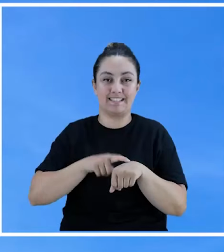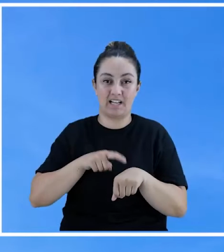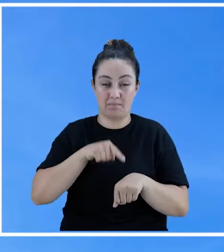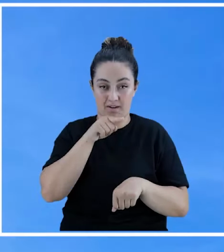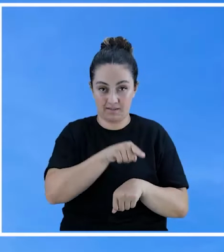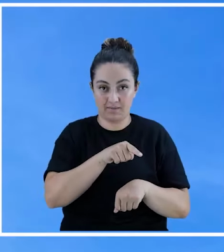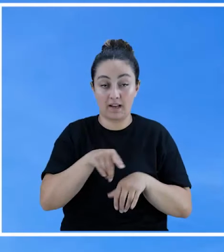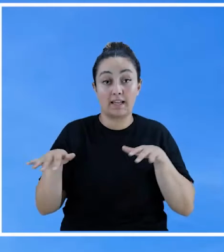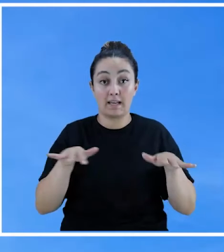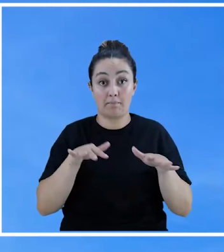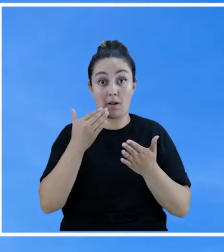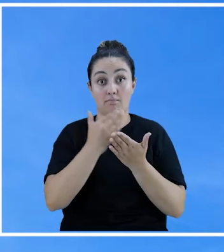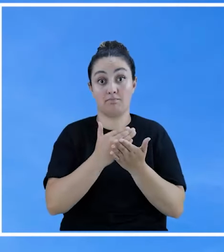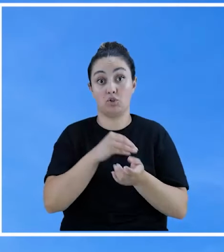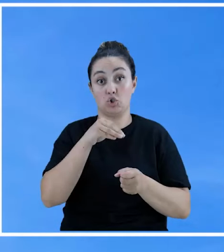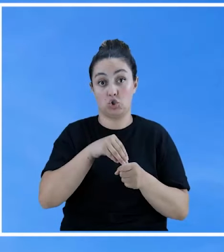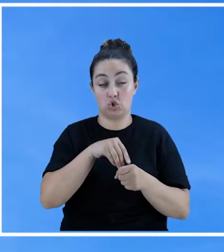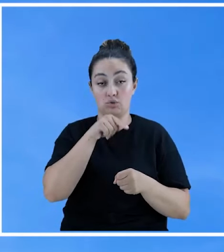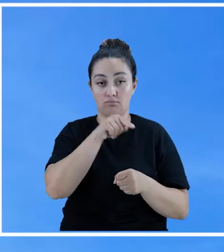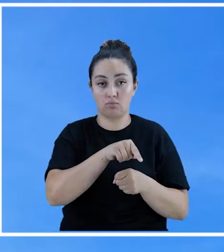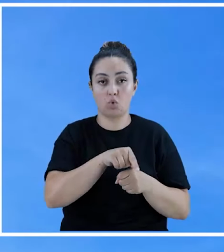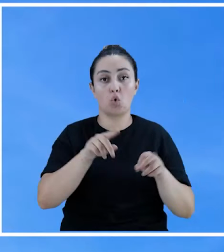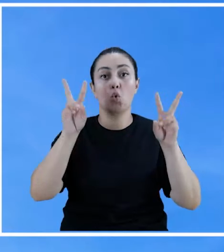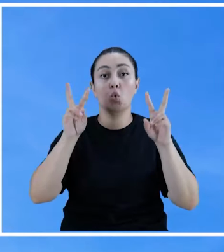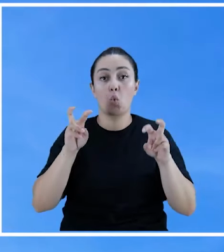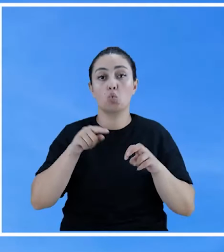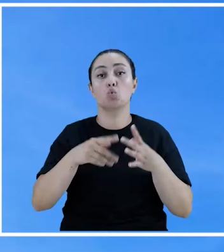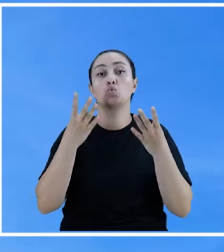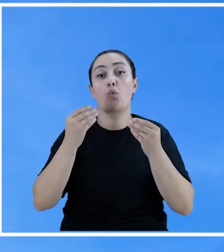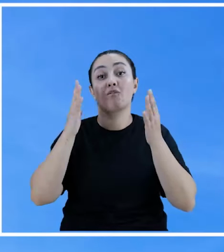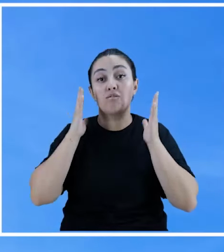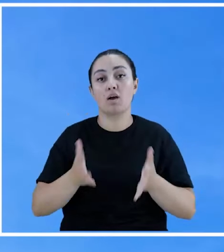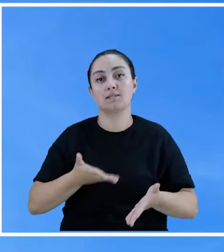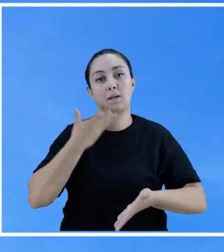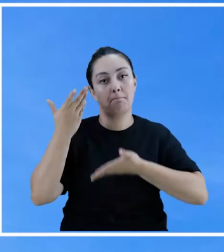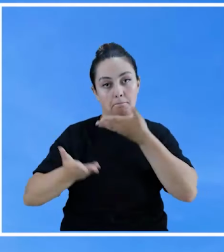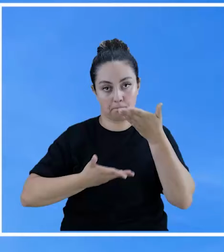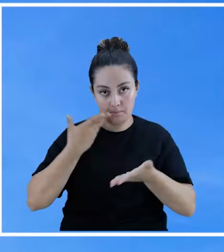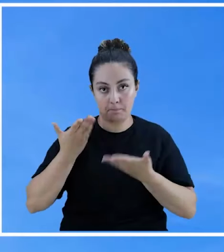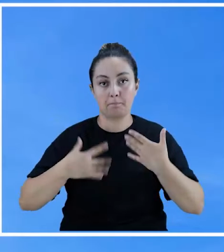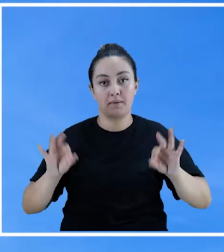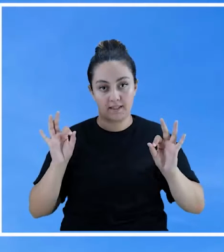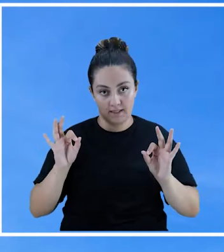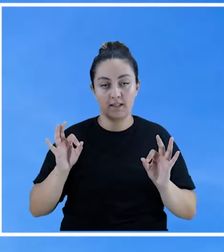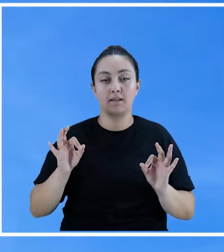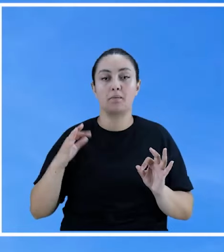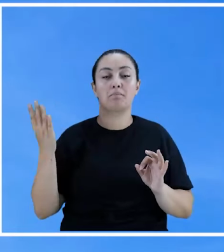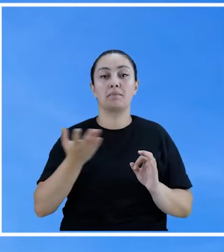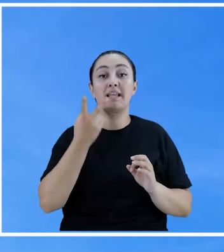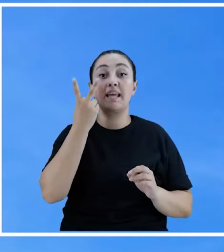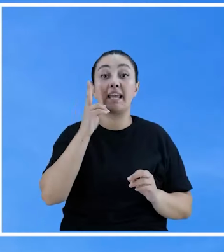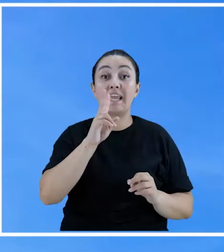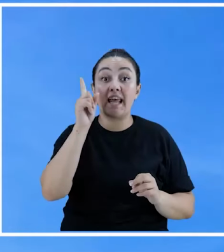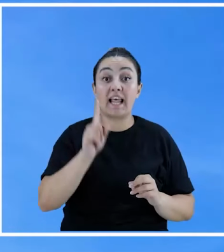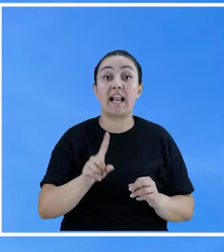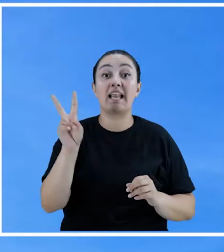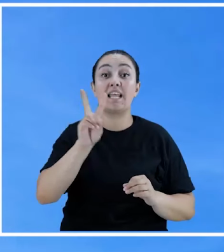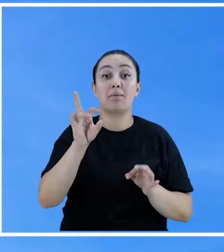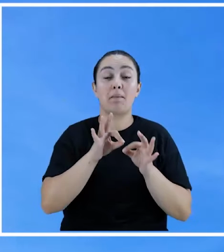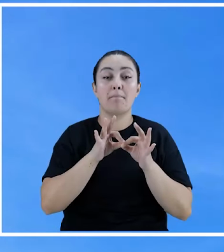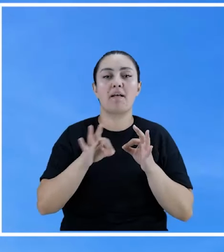yürürlüğe giren deprem yönetmeliğinde bu konunun üzerine gidildi ve Şöyle, ilk 20